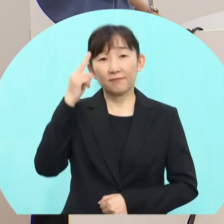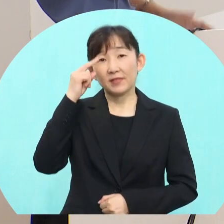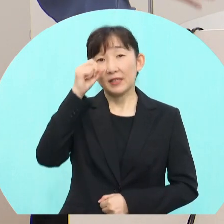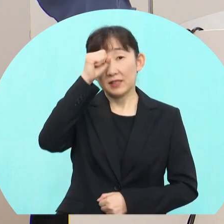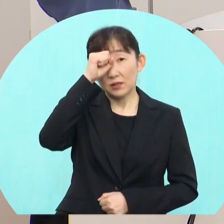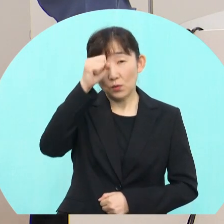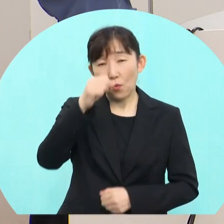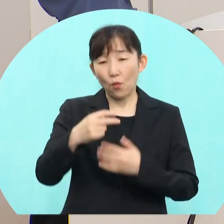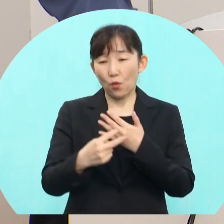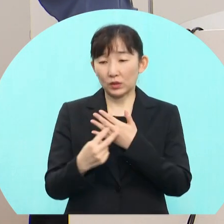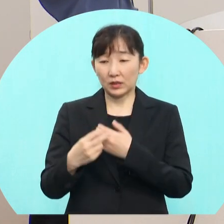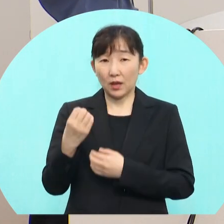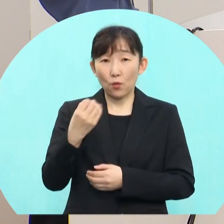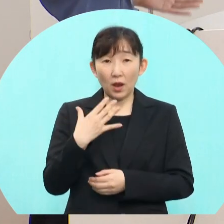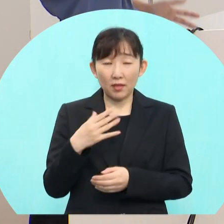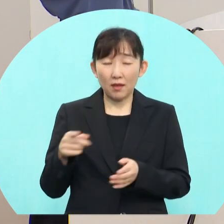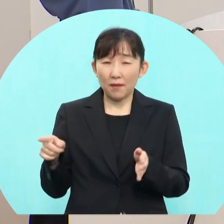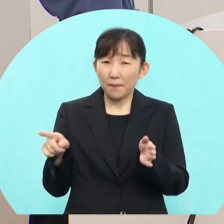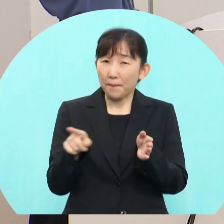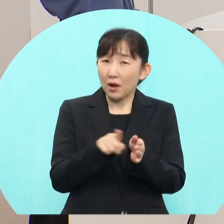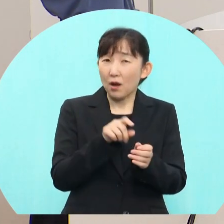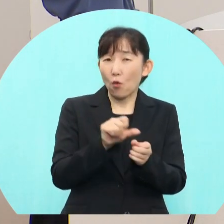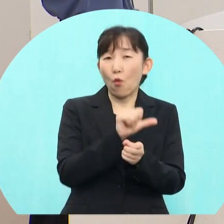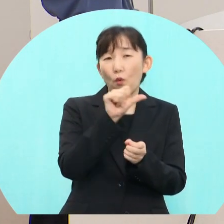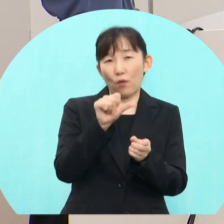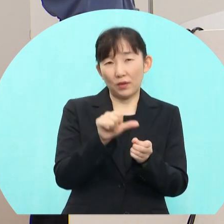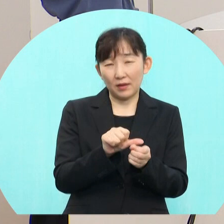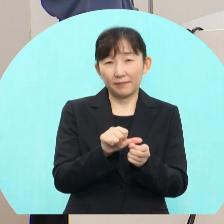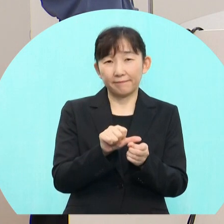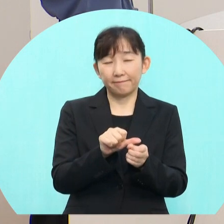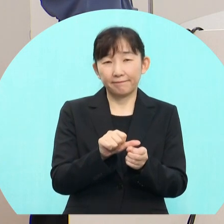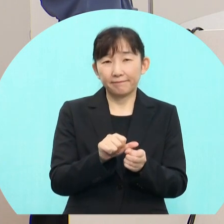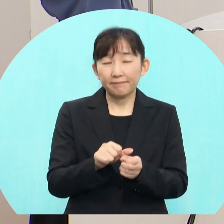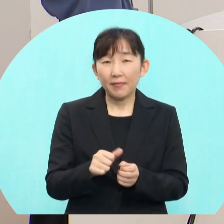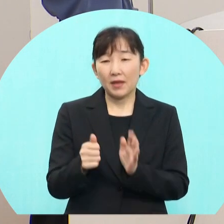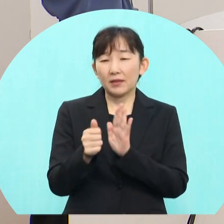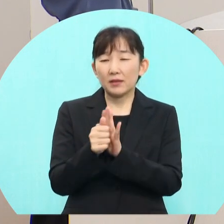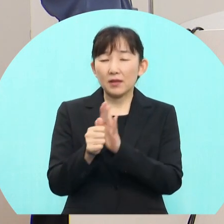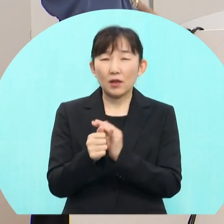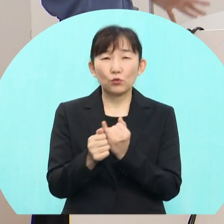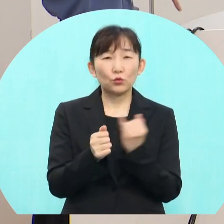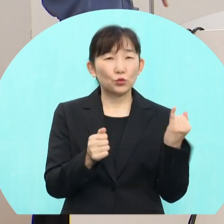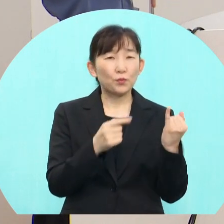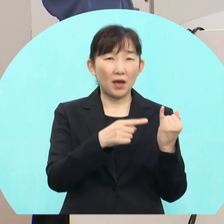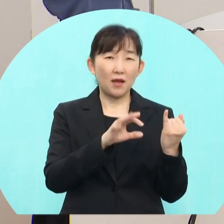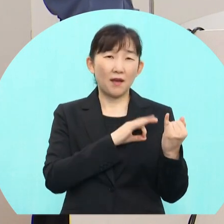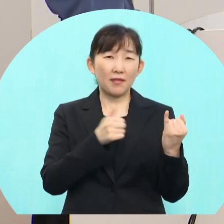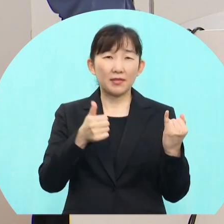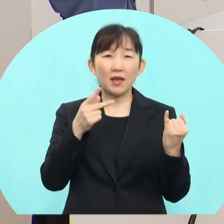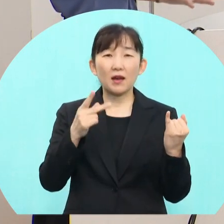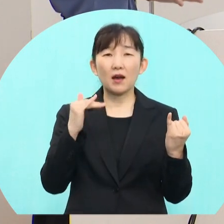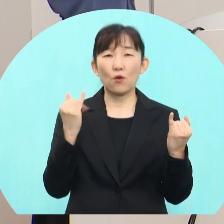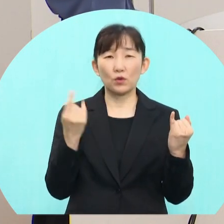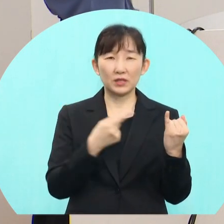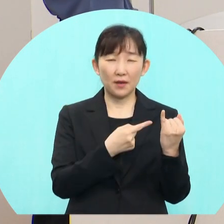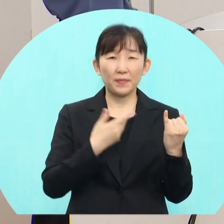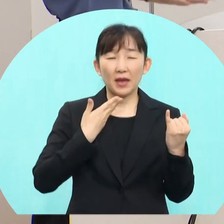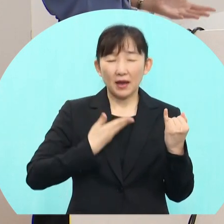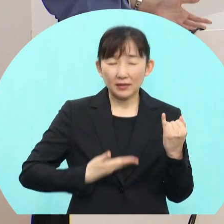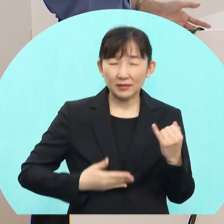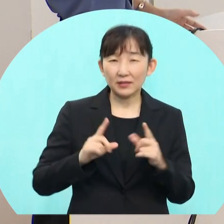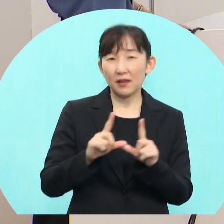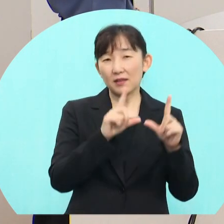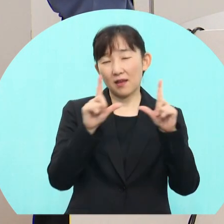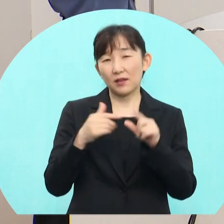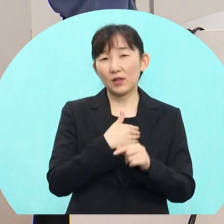認知症と診断されて5年、阿部さんを支える妻の孝子さんも 安心して生活